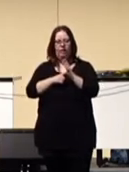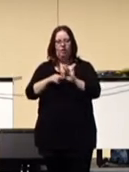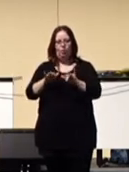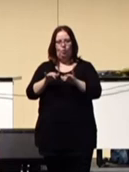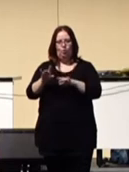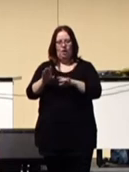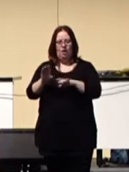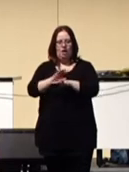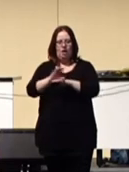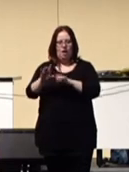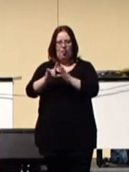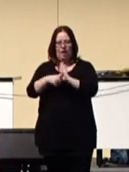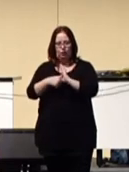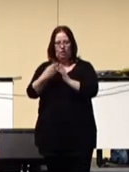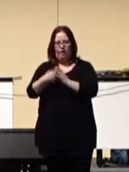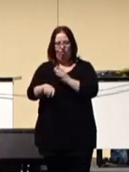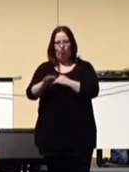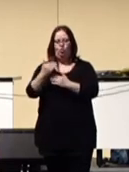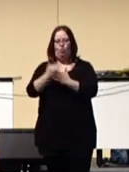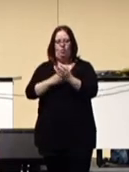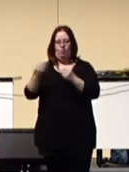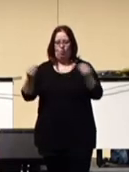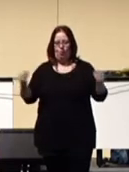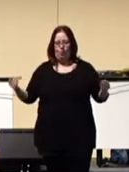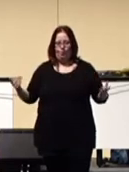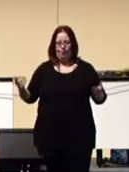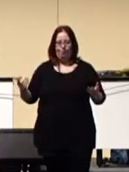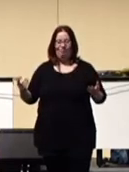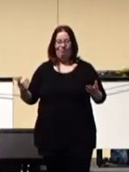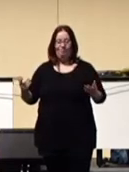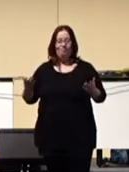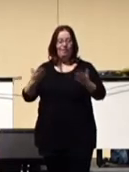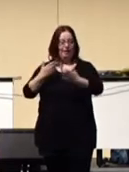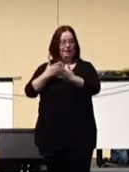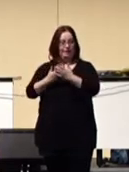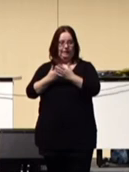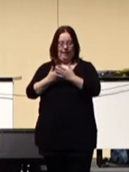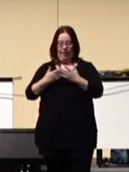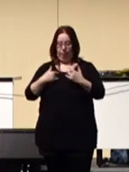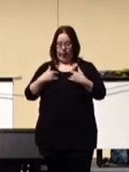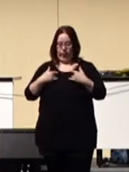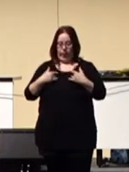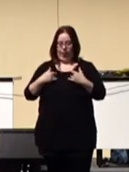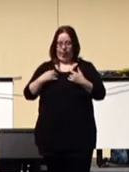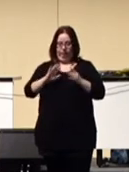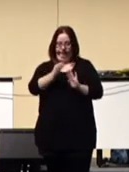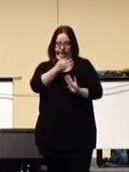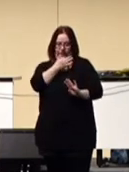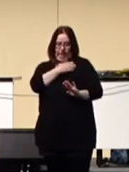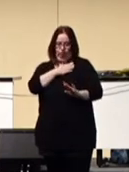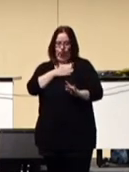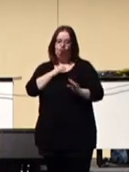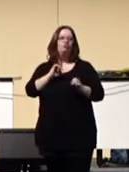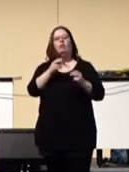IT-Leistungen eingekauft und entsprechende Programme eingekauft. Aus diesem Grunde ist es in der Kürze der Zeit uns nicht